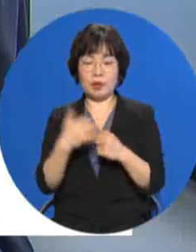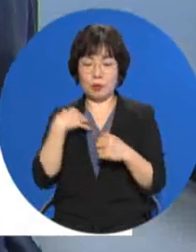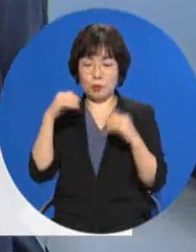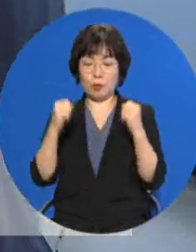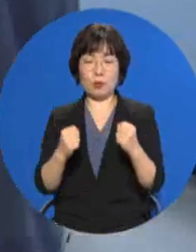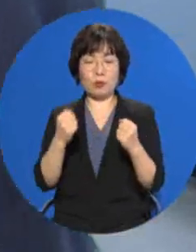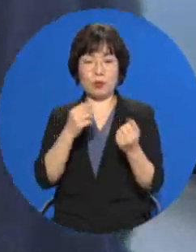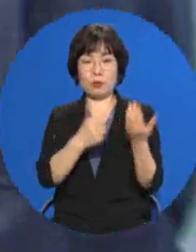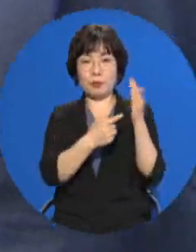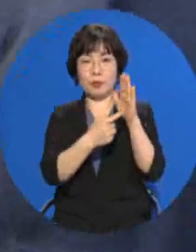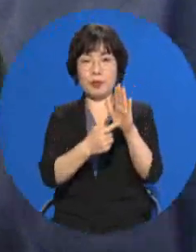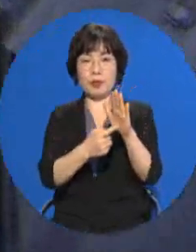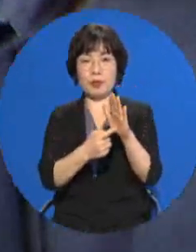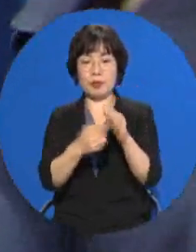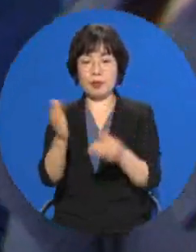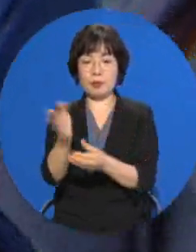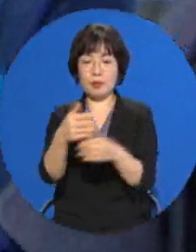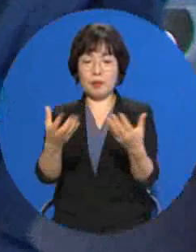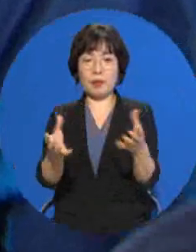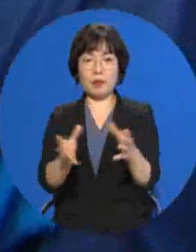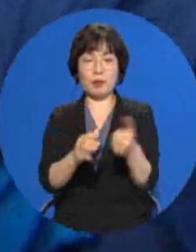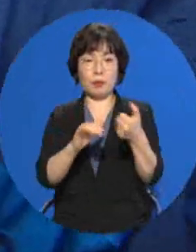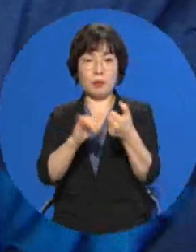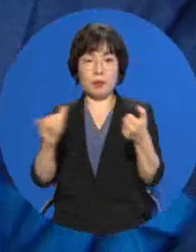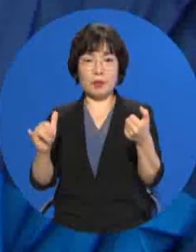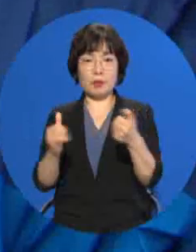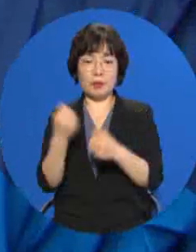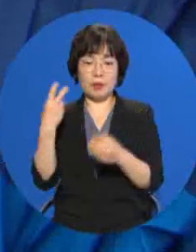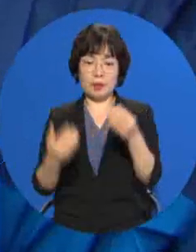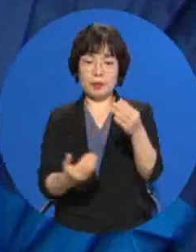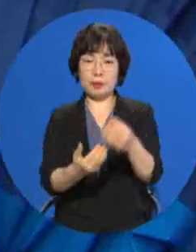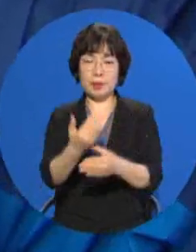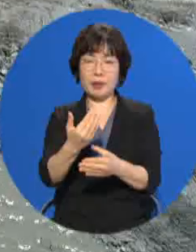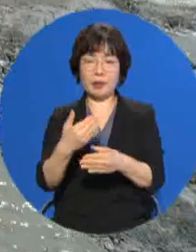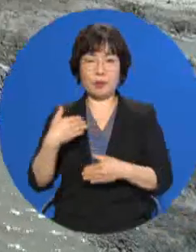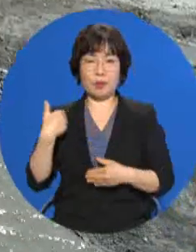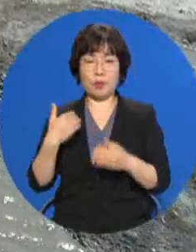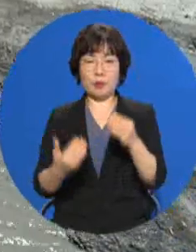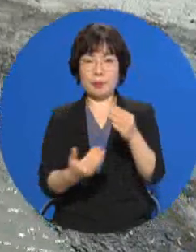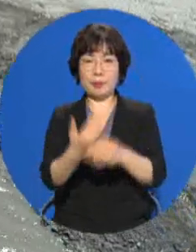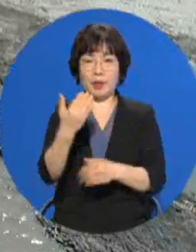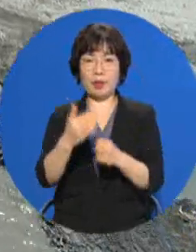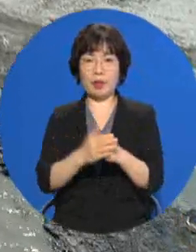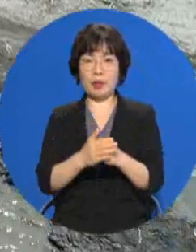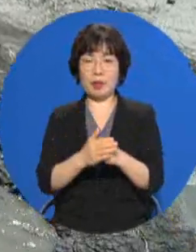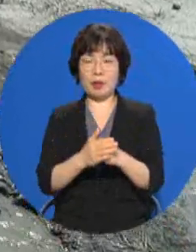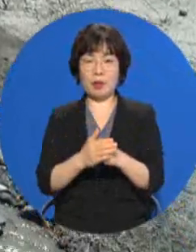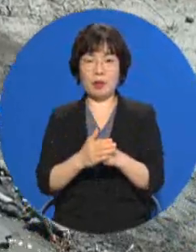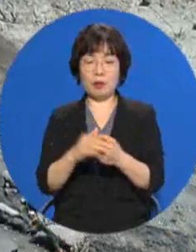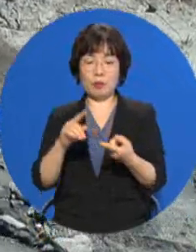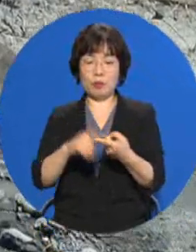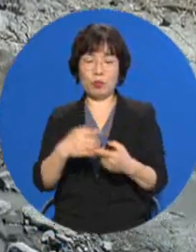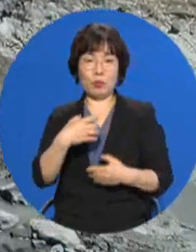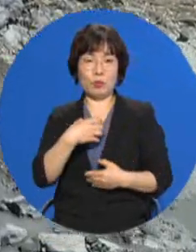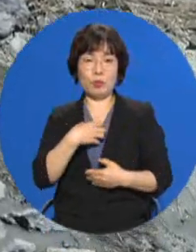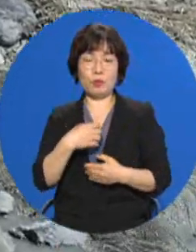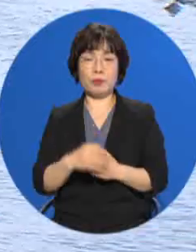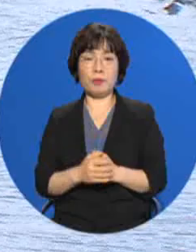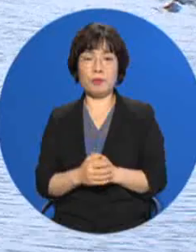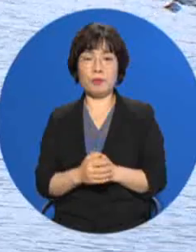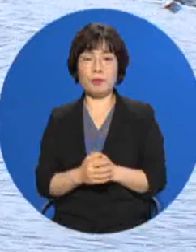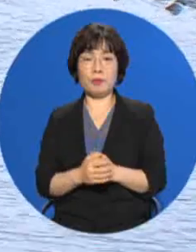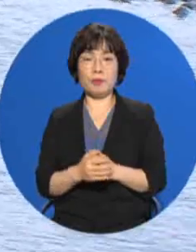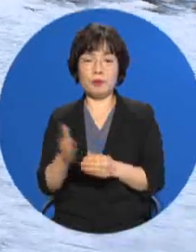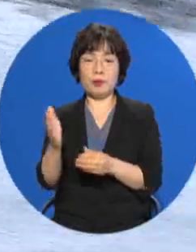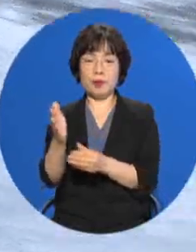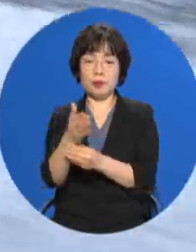알리고. 이 마을 어촌계원 50여 명은 또다시 일어날지도 모르는 사고에 사실상 무방비로 노출된 상황.